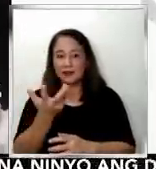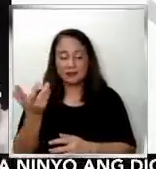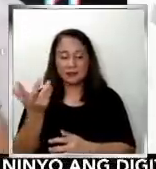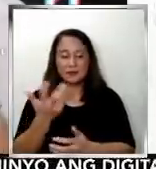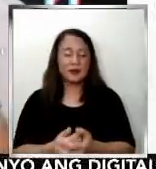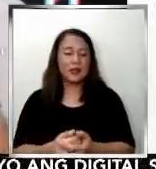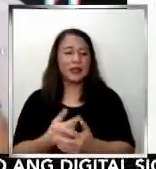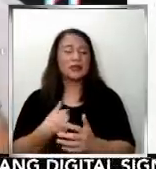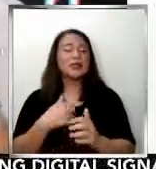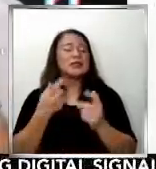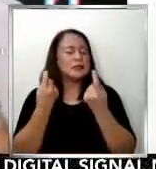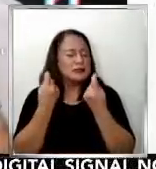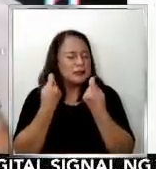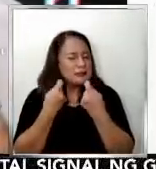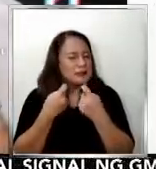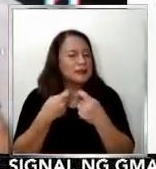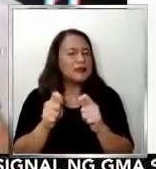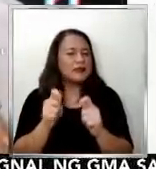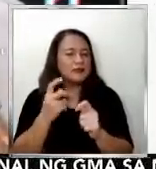naman.